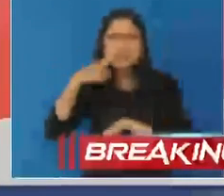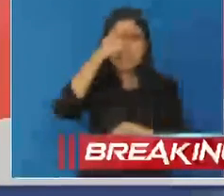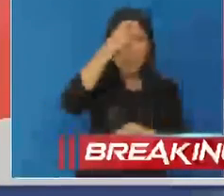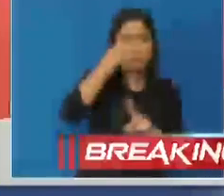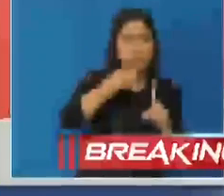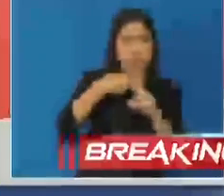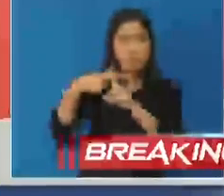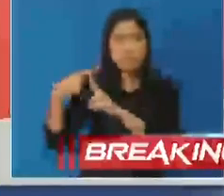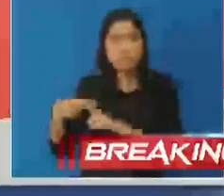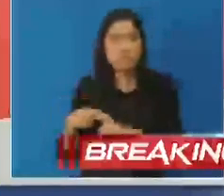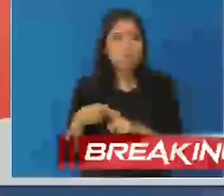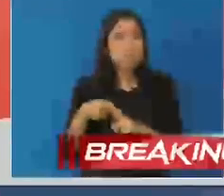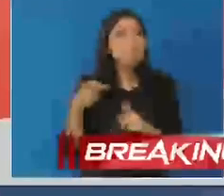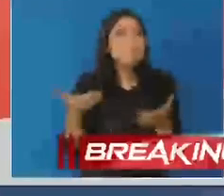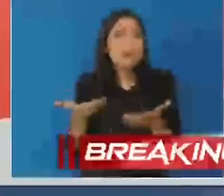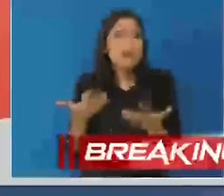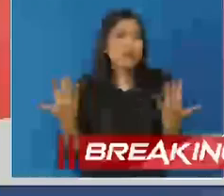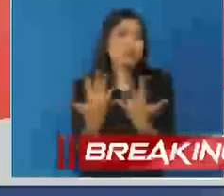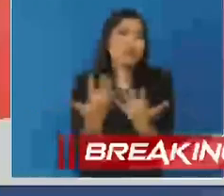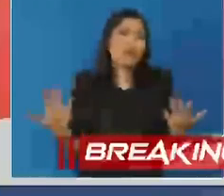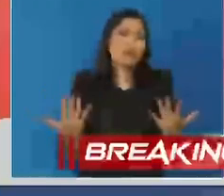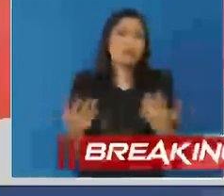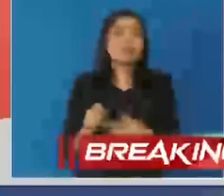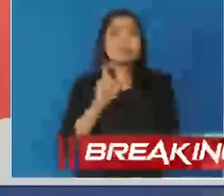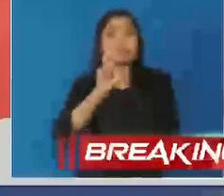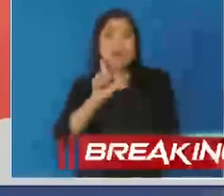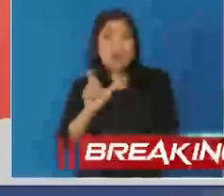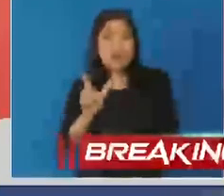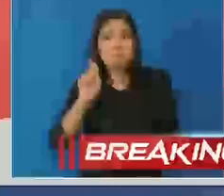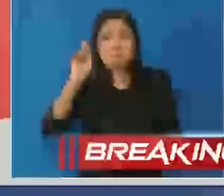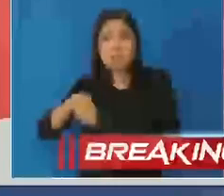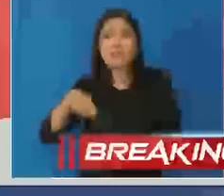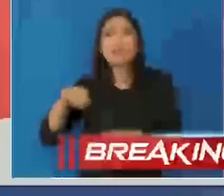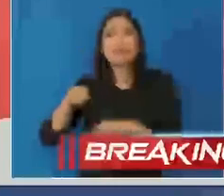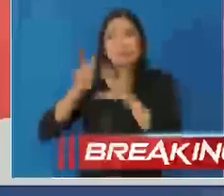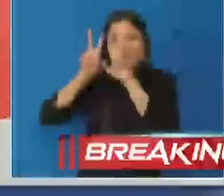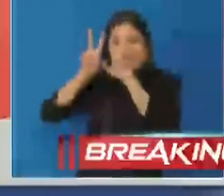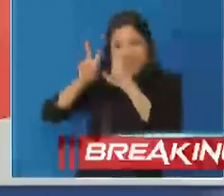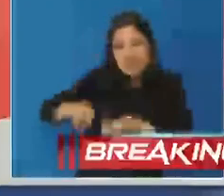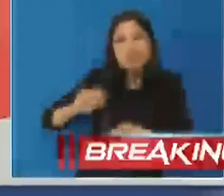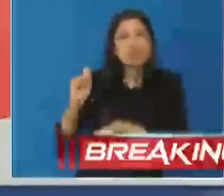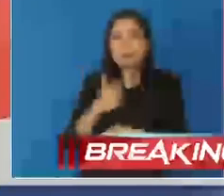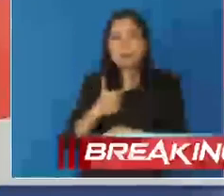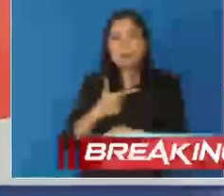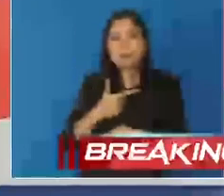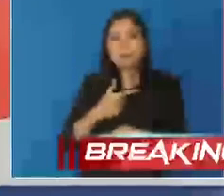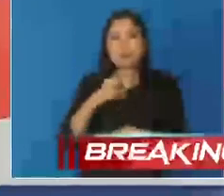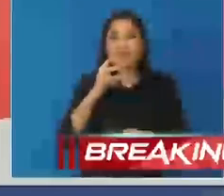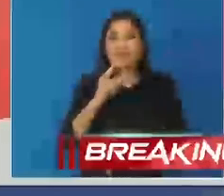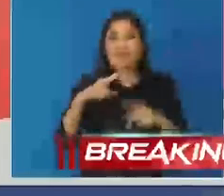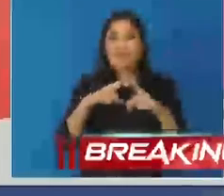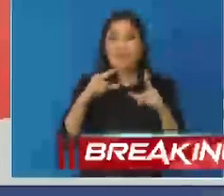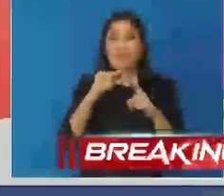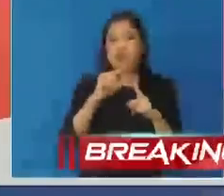di masyarakat dengan menggunakan repites kami sudah mendistribusikan repites